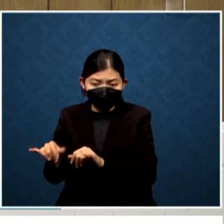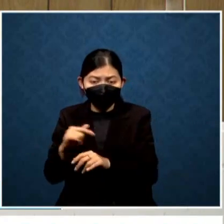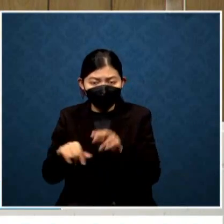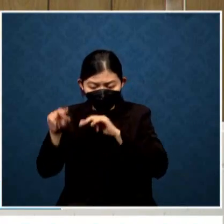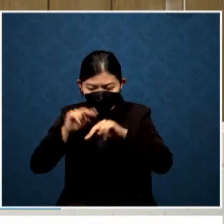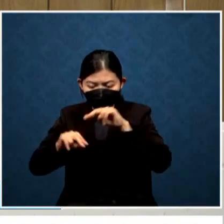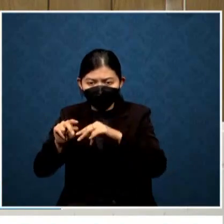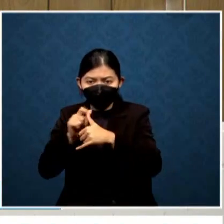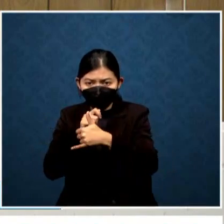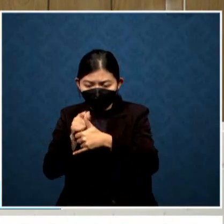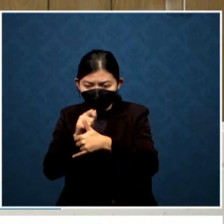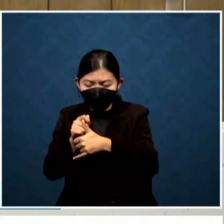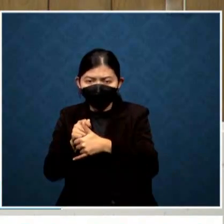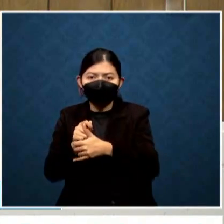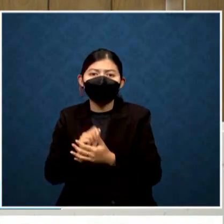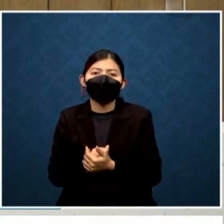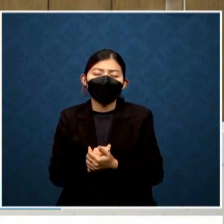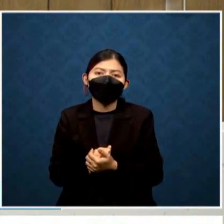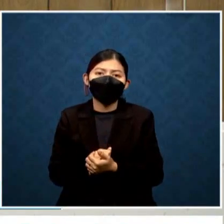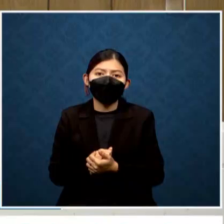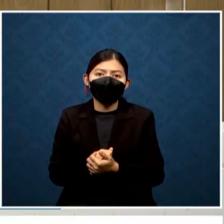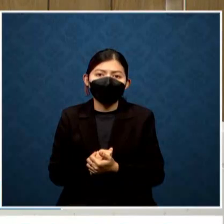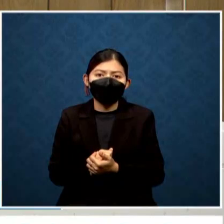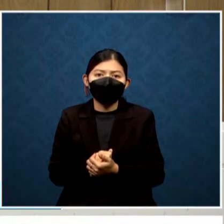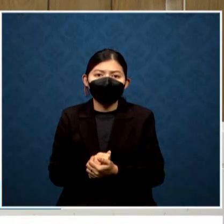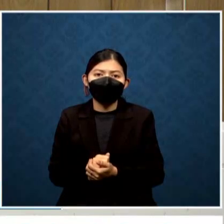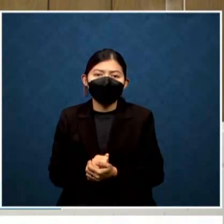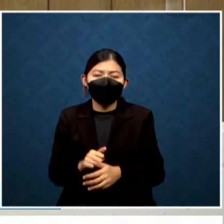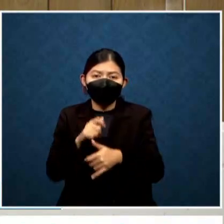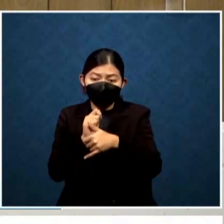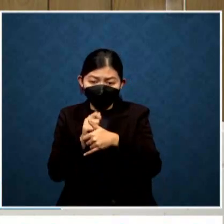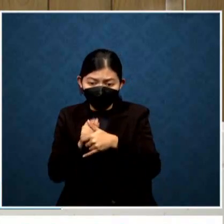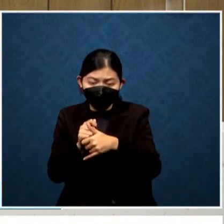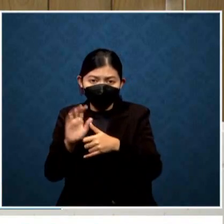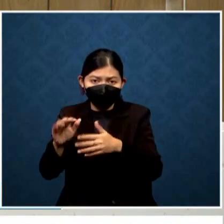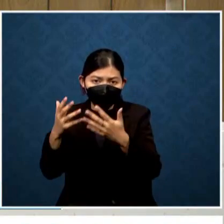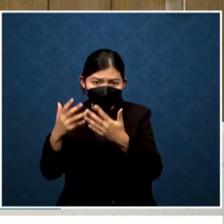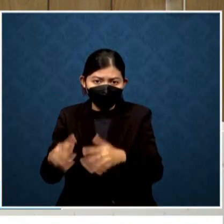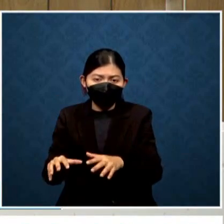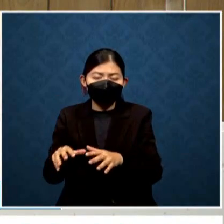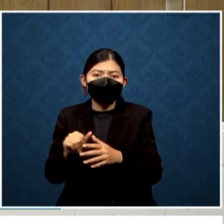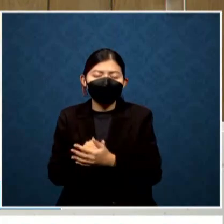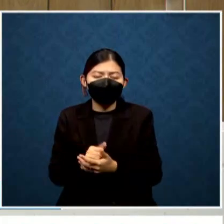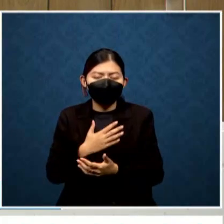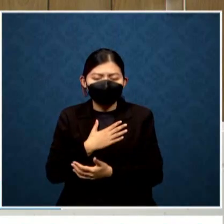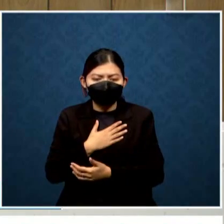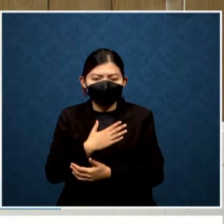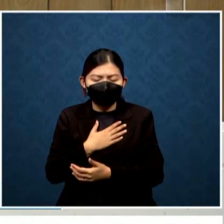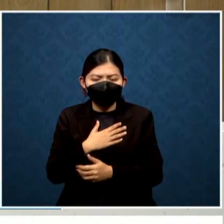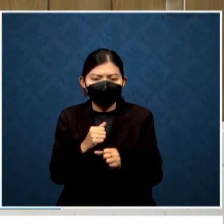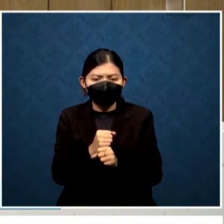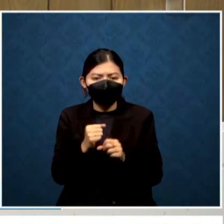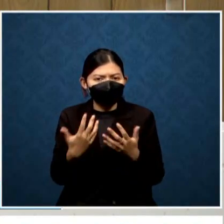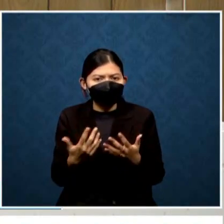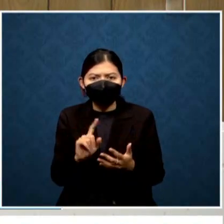อผลสอบสวนแล้วก็ตั้งกรรมการสอบสวนท่านนายอำเภอนะครับผมก็บอกว่าในถามว่าทำอย่างไรกับ